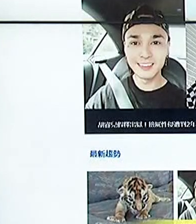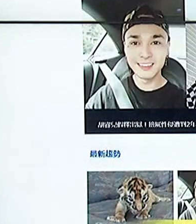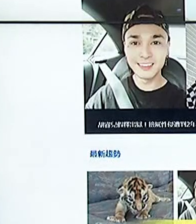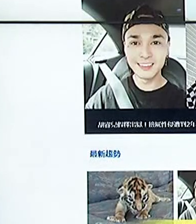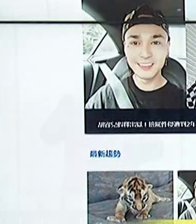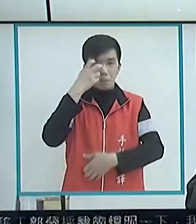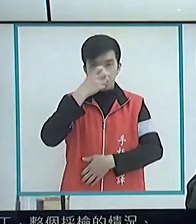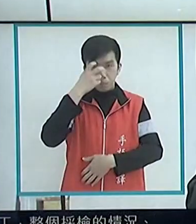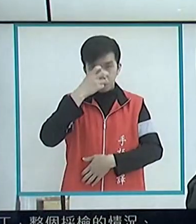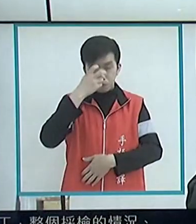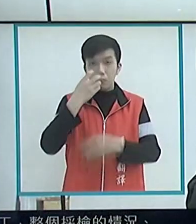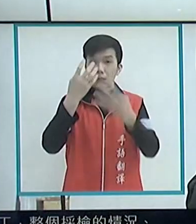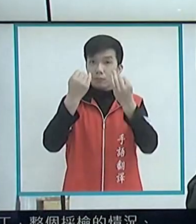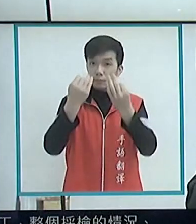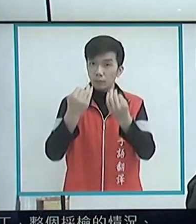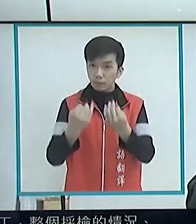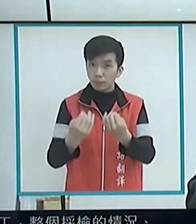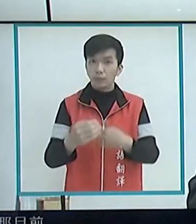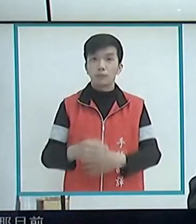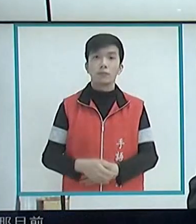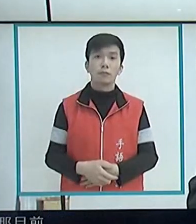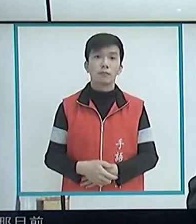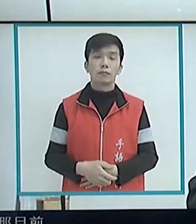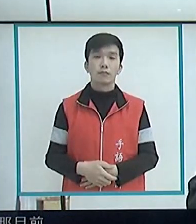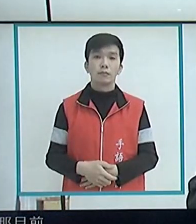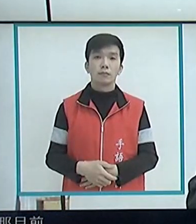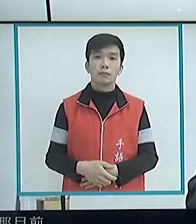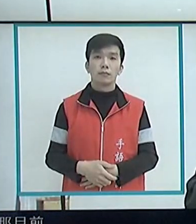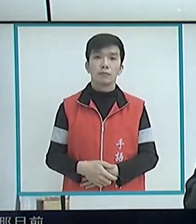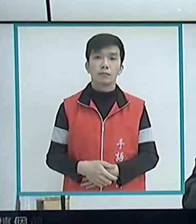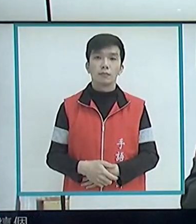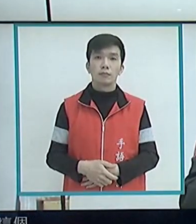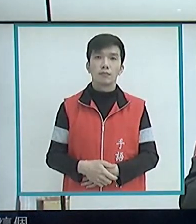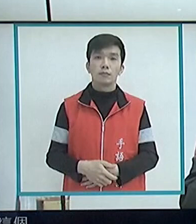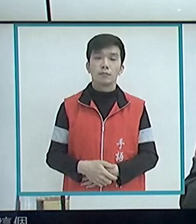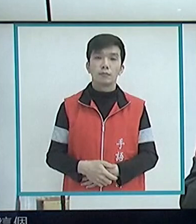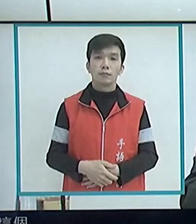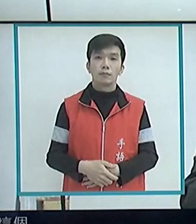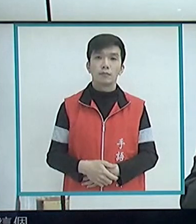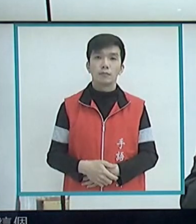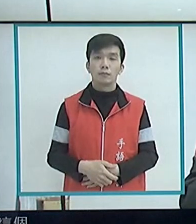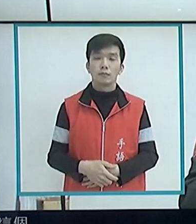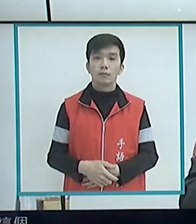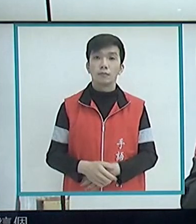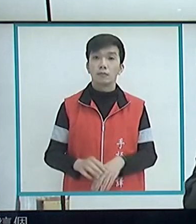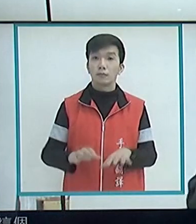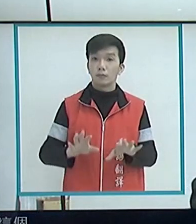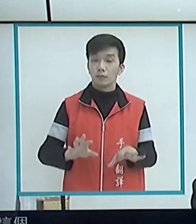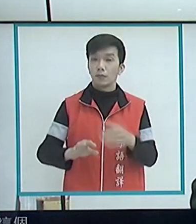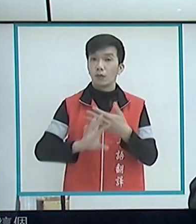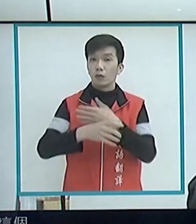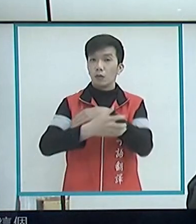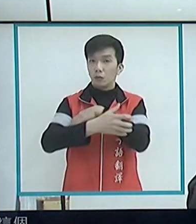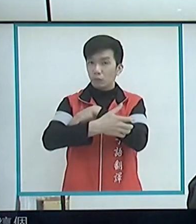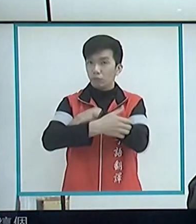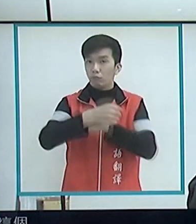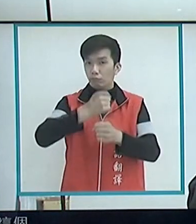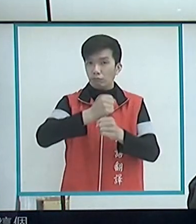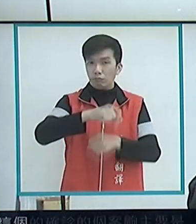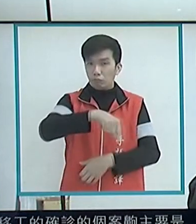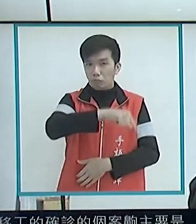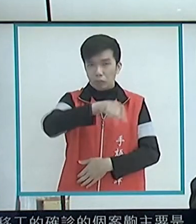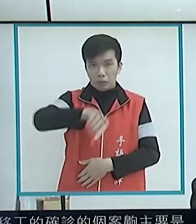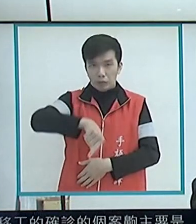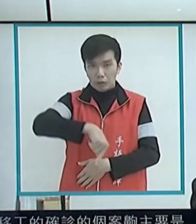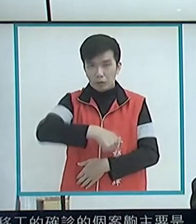个部分呢，则要来关心疫情。来看到的是桃园，桃园市长郑文灿今天在防疫会议当中表示，新增加了一名越南